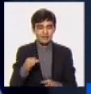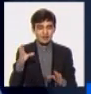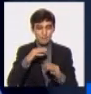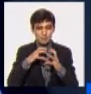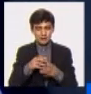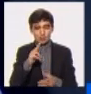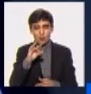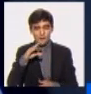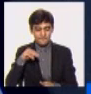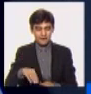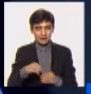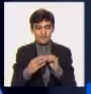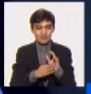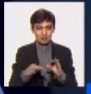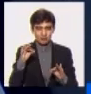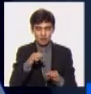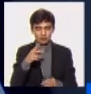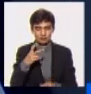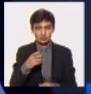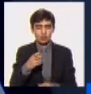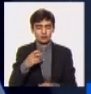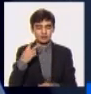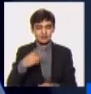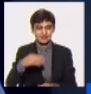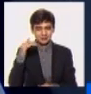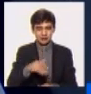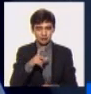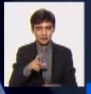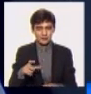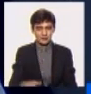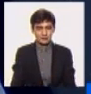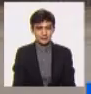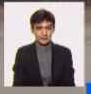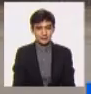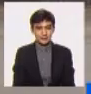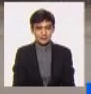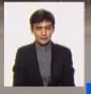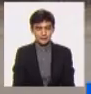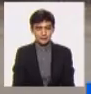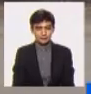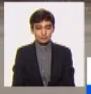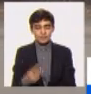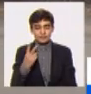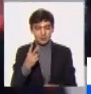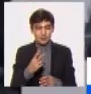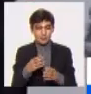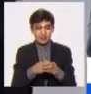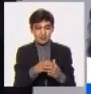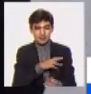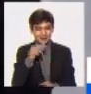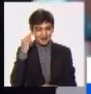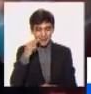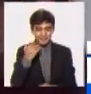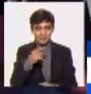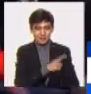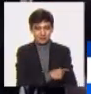мире COVID-19 диагностирован у 220 тысяч человек. Вторая бригада китайских медиков прилетела